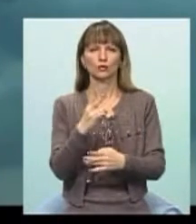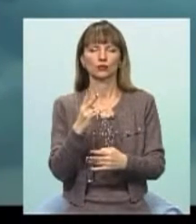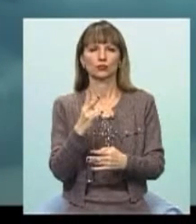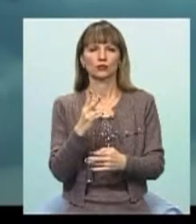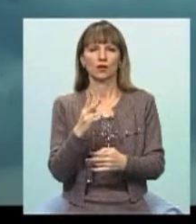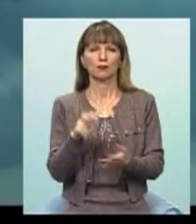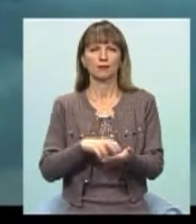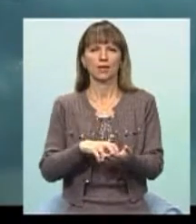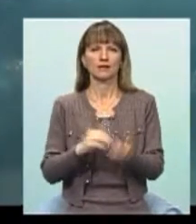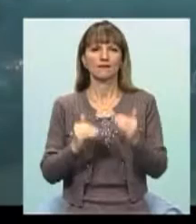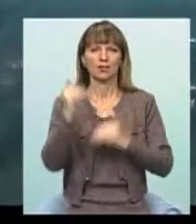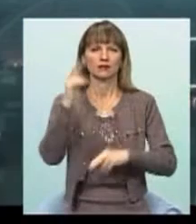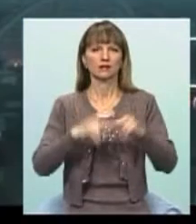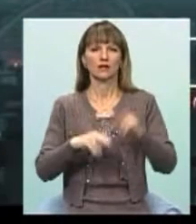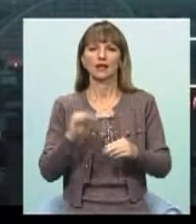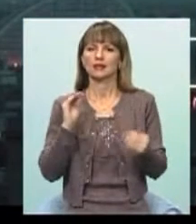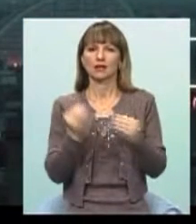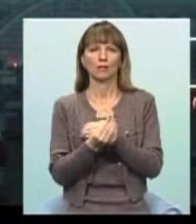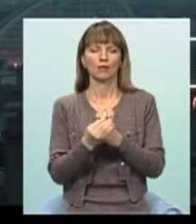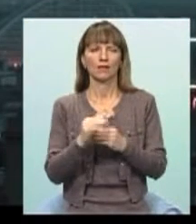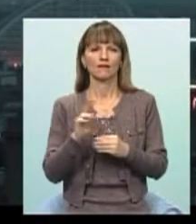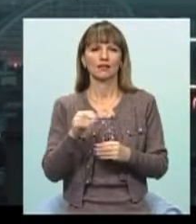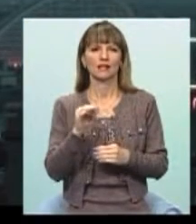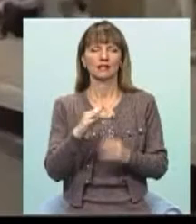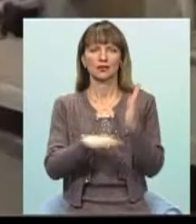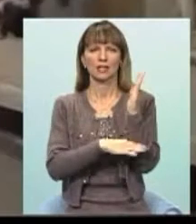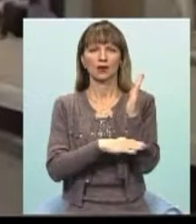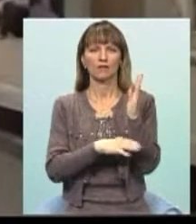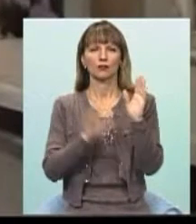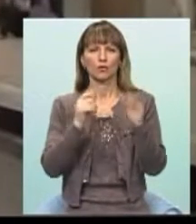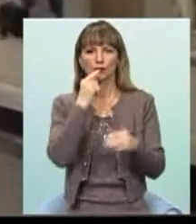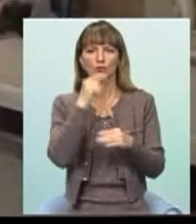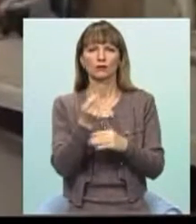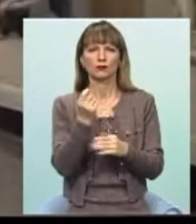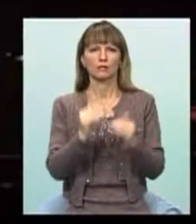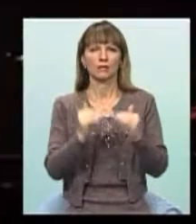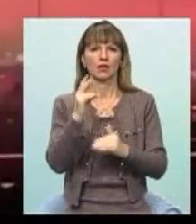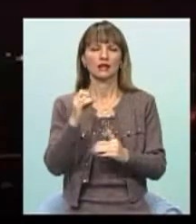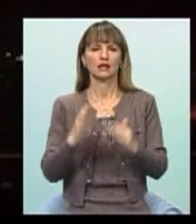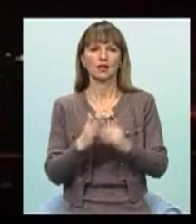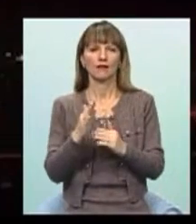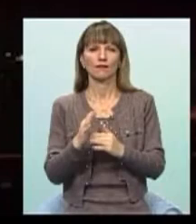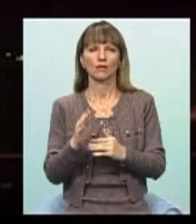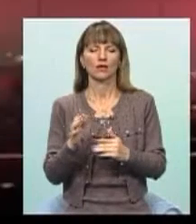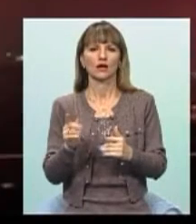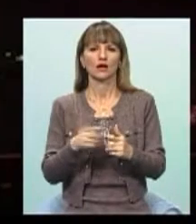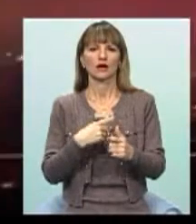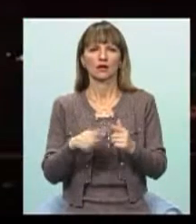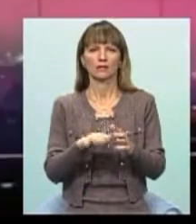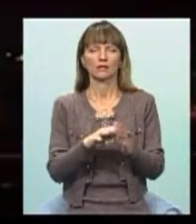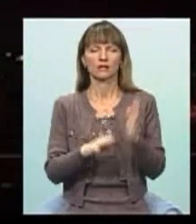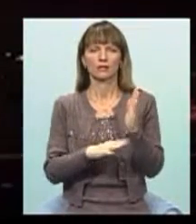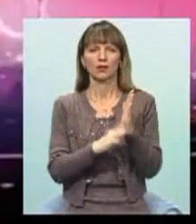будов та не ховайтеся під деревами. Удари блискавок вражають усе, що хоч трохи піднімається над травою або чагарником.